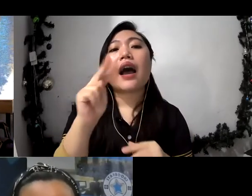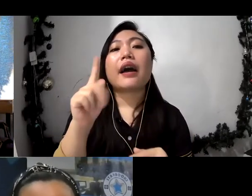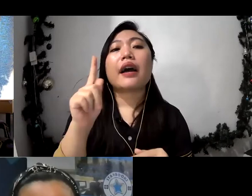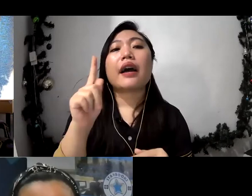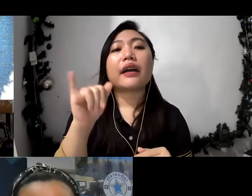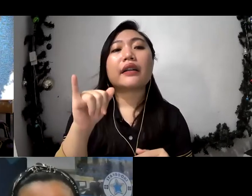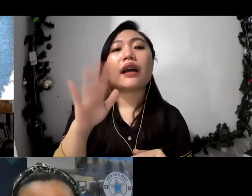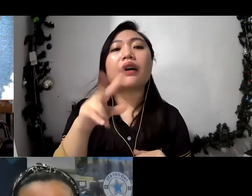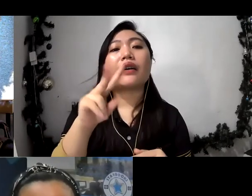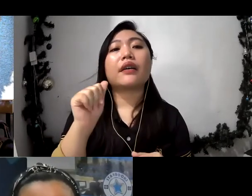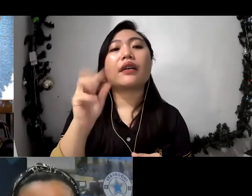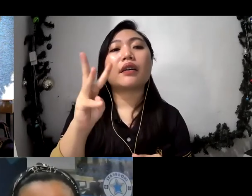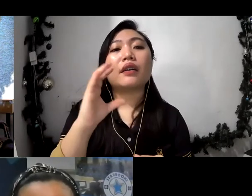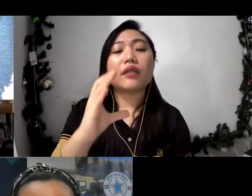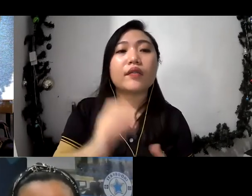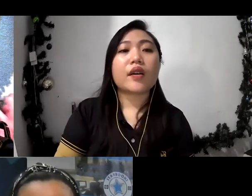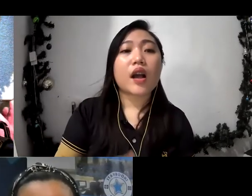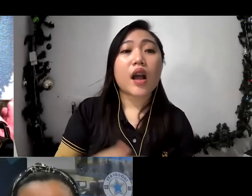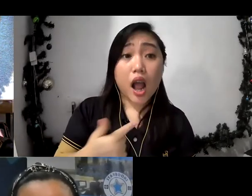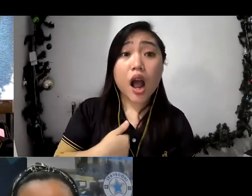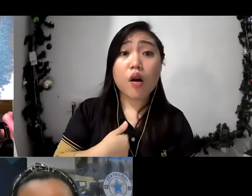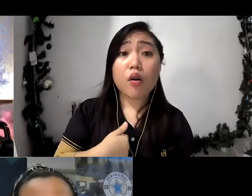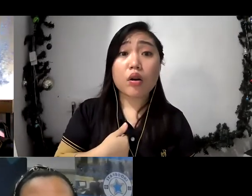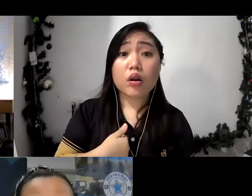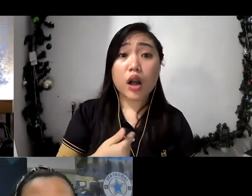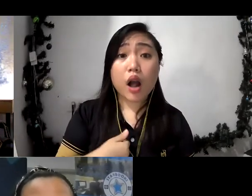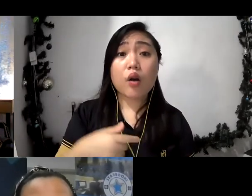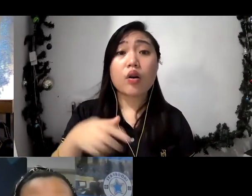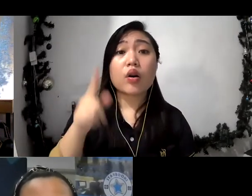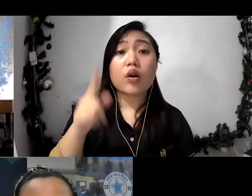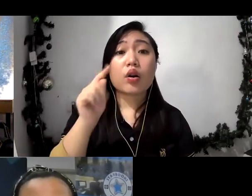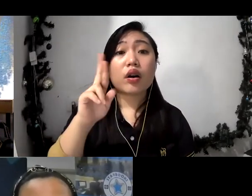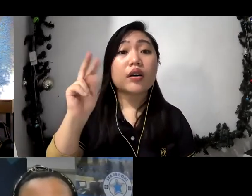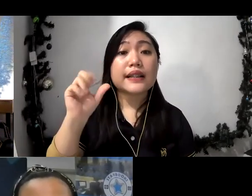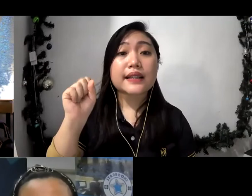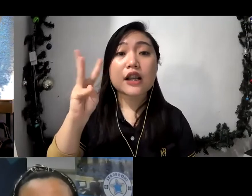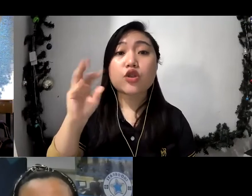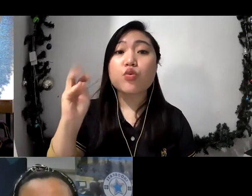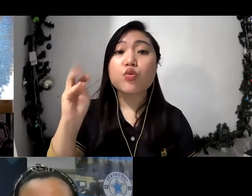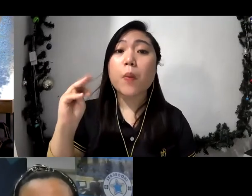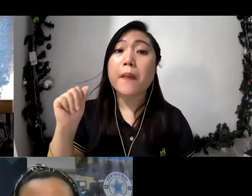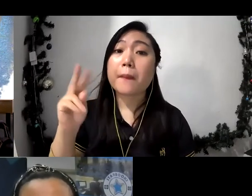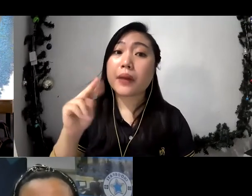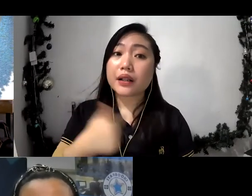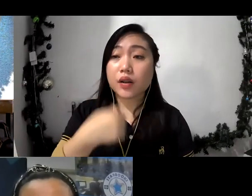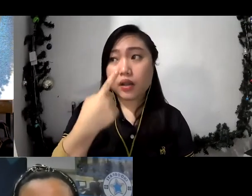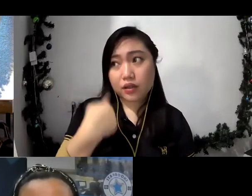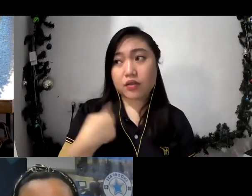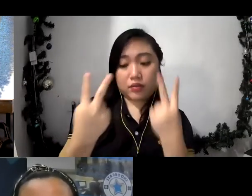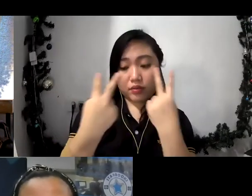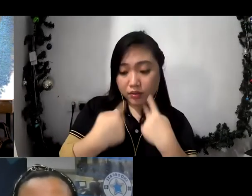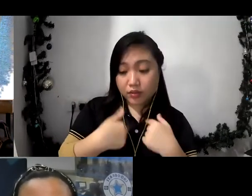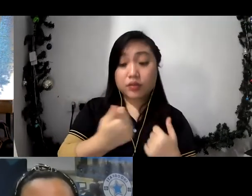ako ay transwoman, o sila Bibi Gandang Hari, for example, ang tingin ko sa sarili ko, babae ako, no?